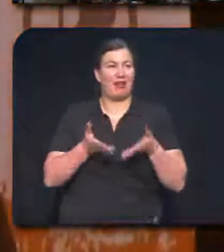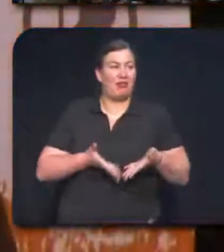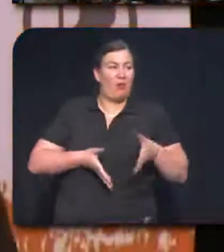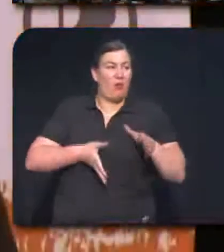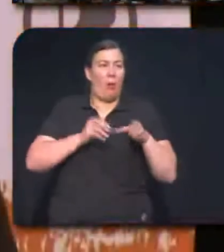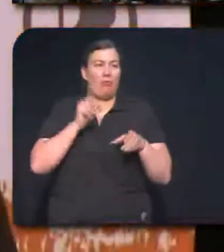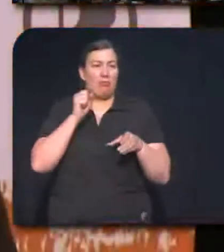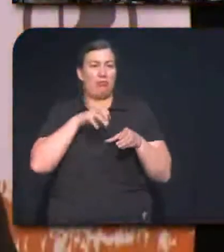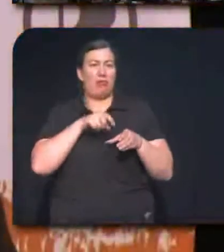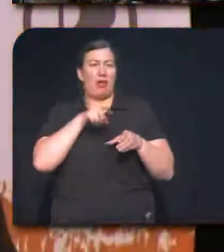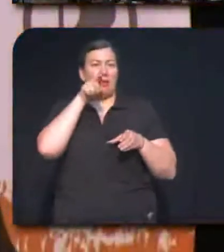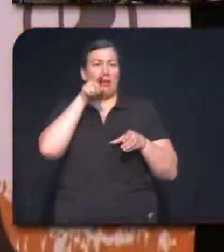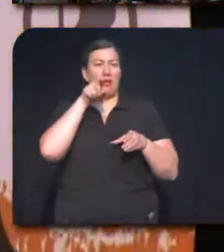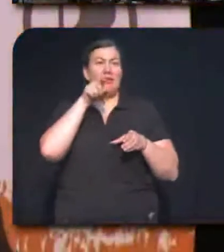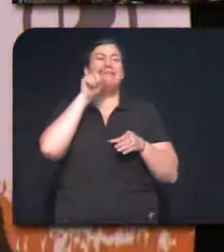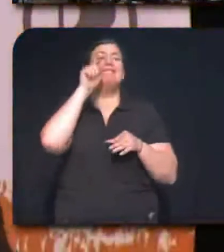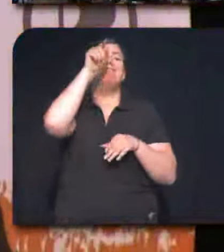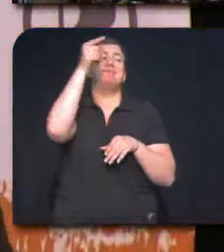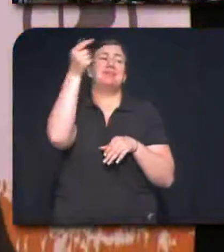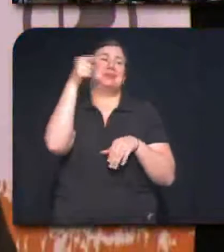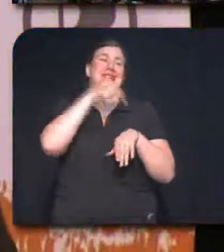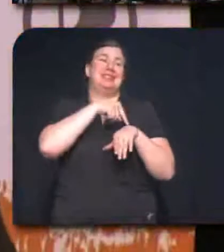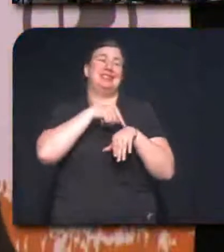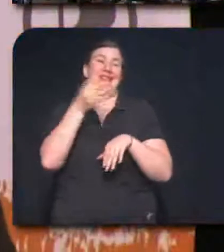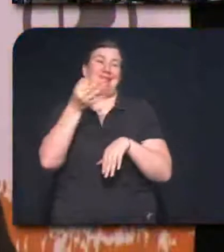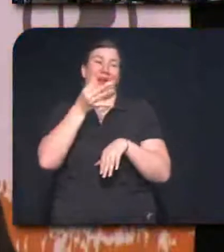ah da hinten wird noch ein bisschen Zeit gebraucht